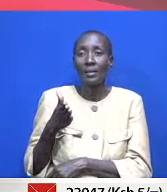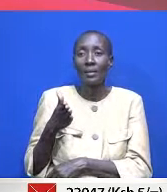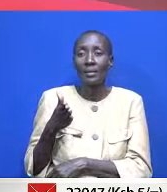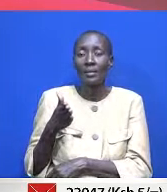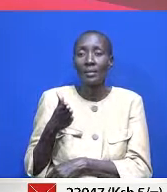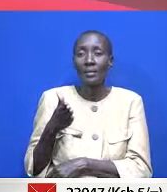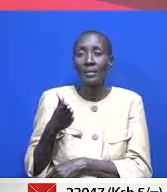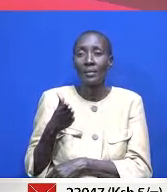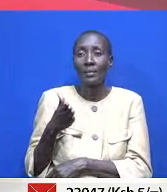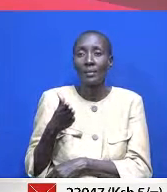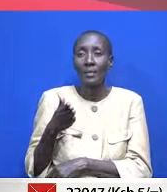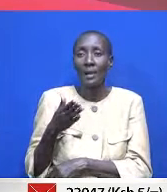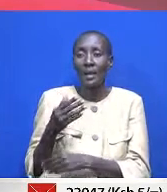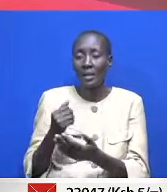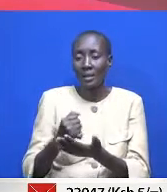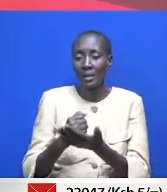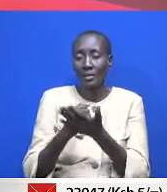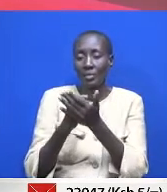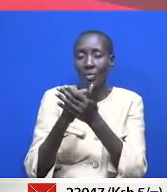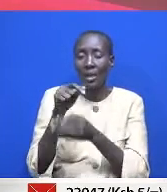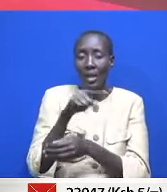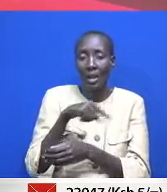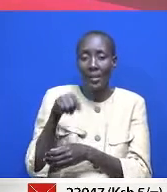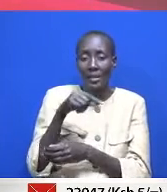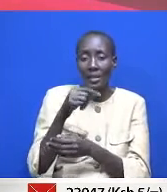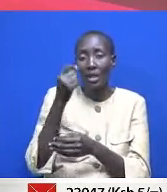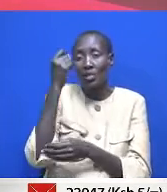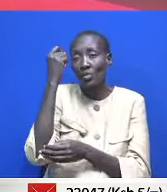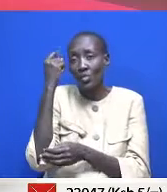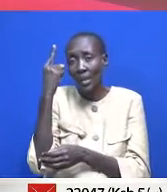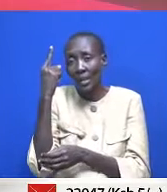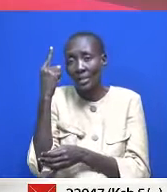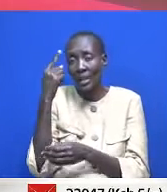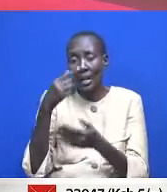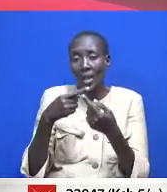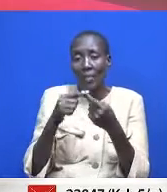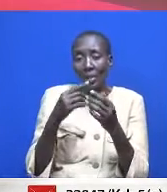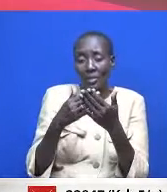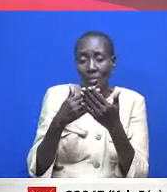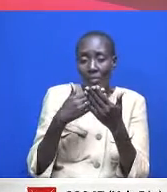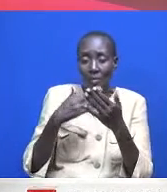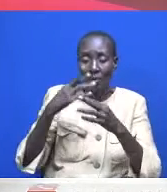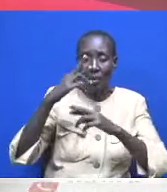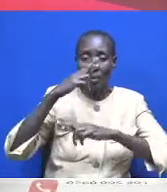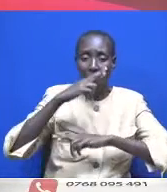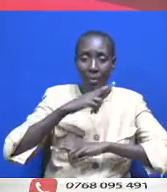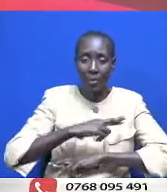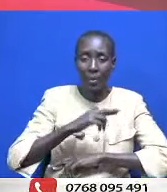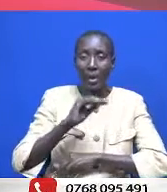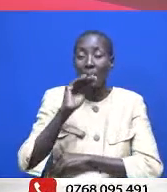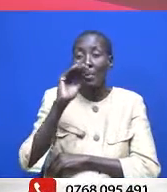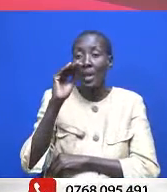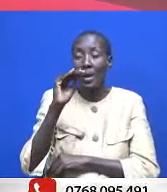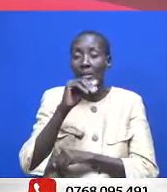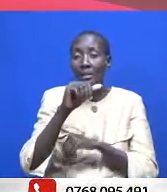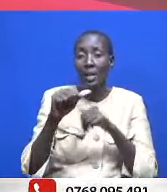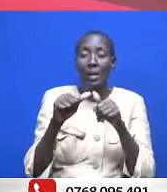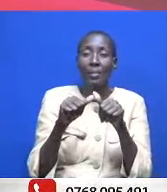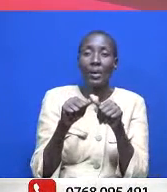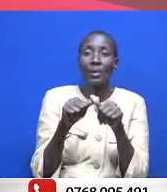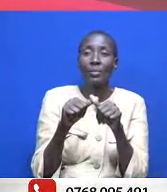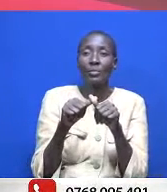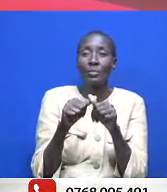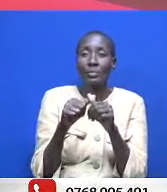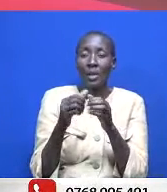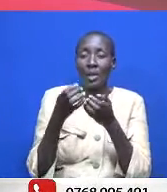Chamber of Commerce akisaidia kuchanganua swala hili. Na kabla tutoke kwenye mapumziko, nimekuuliza swali kuhusiana na jinsi ambavyo